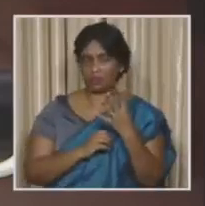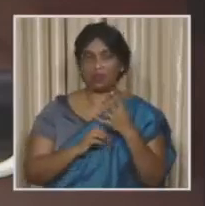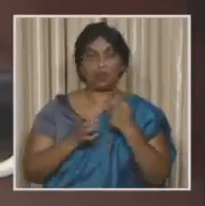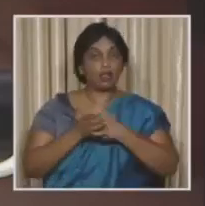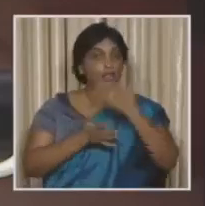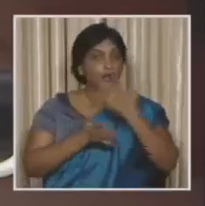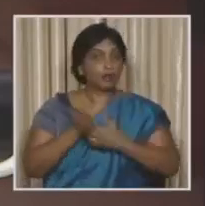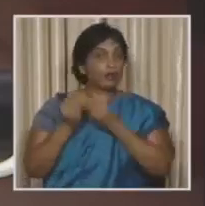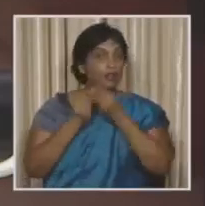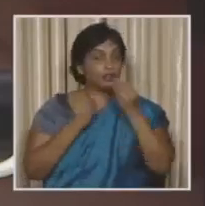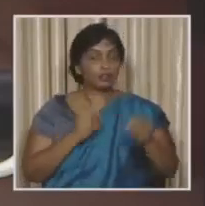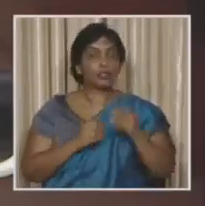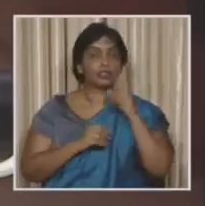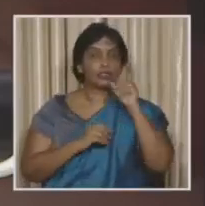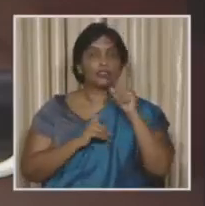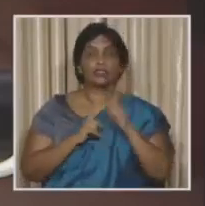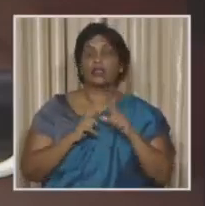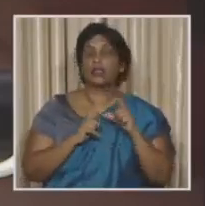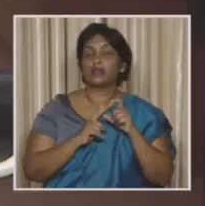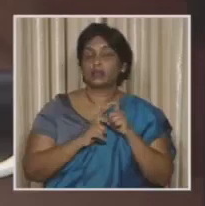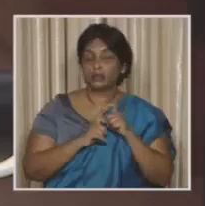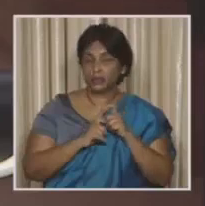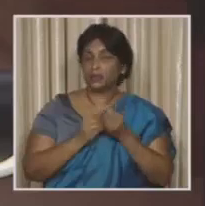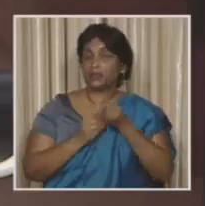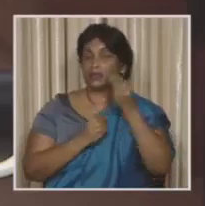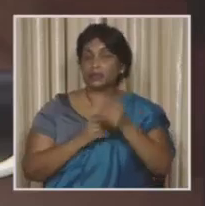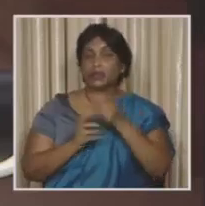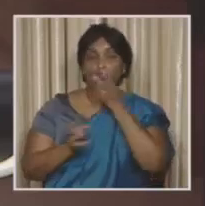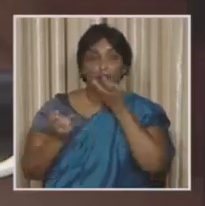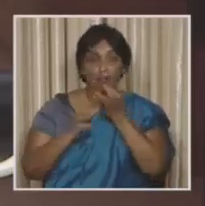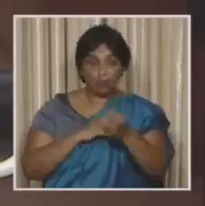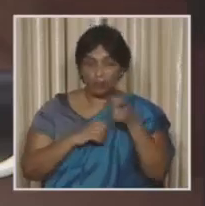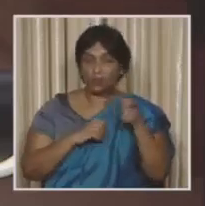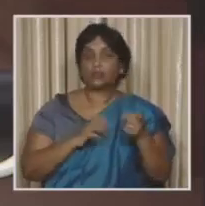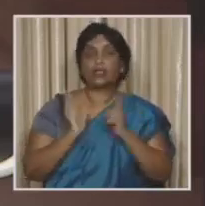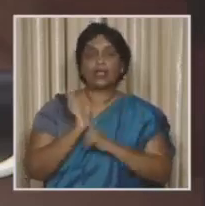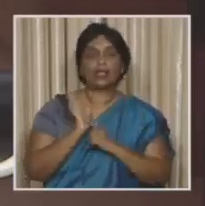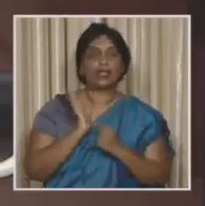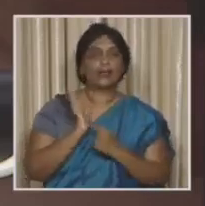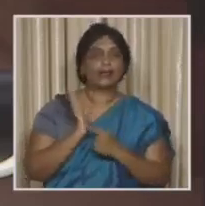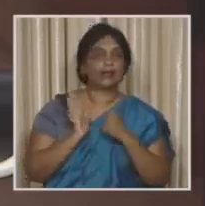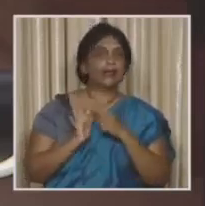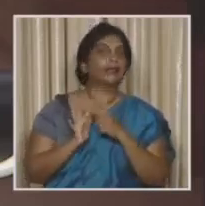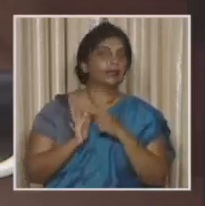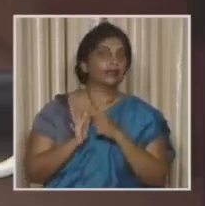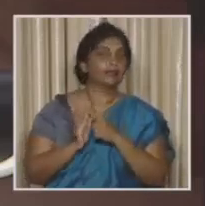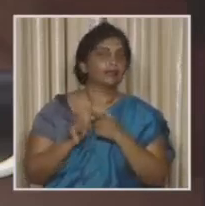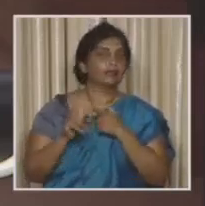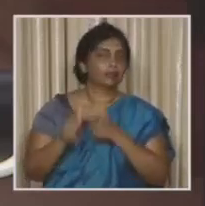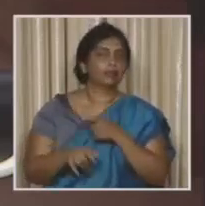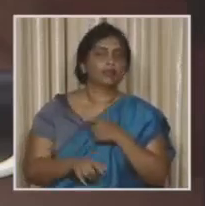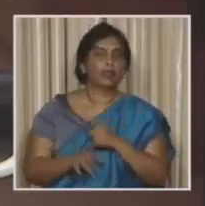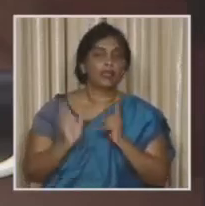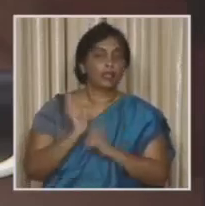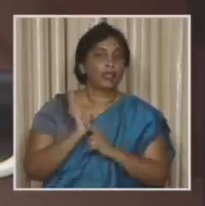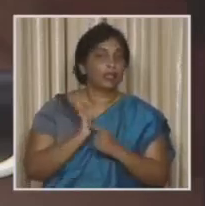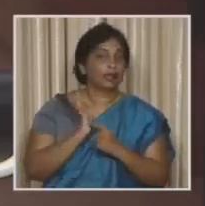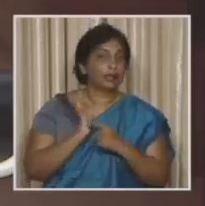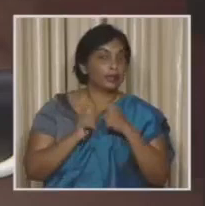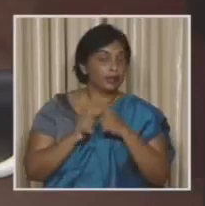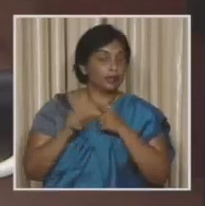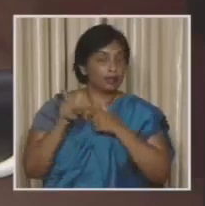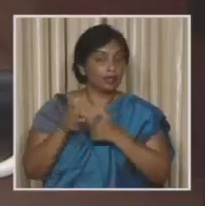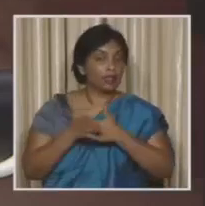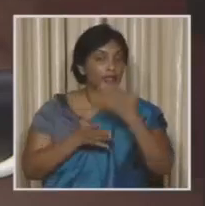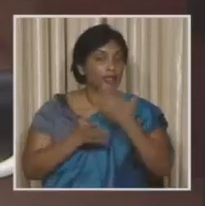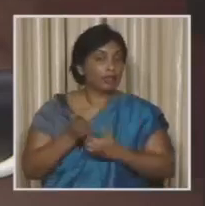වාර්තා ලබා දුන්නේ අපරාධ පරීක්ෂණ දෙපාර්තමේන්තුවට මෙම ප්‍රහාරය LTT ප්‍රහාරයක් කියලා. LTT ප්‍රහාරය පිළිබඳ